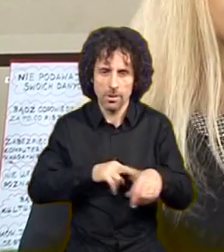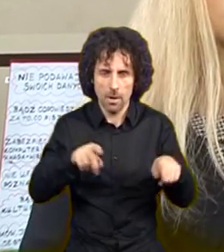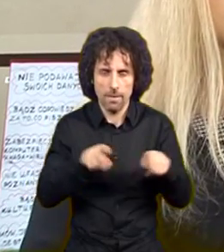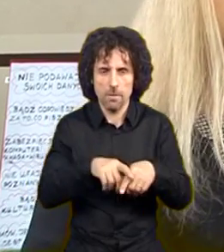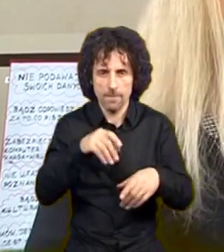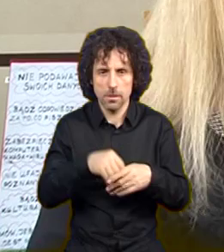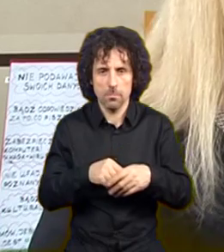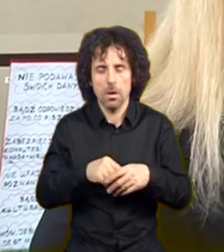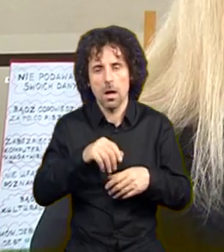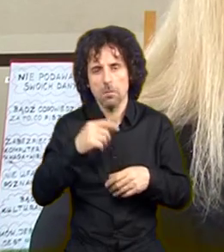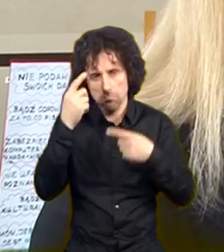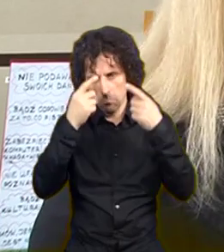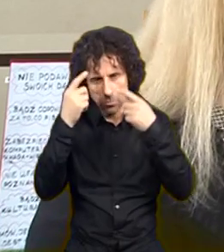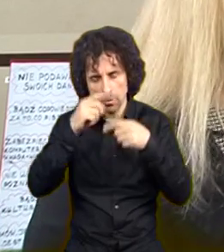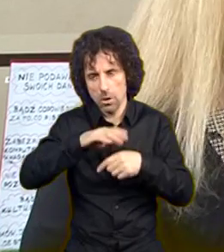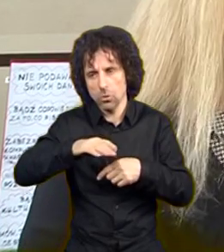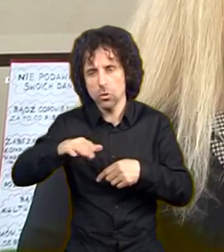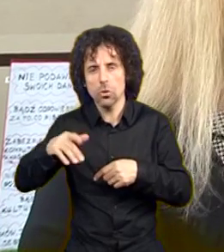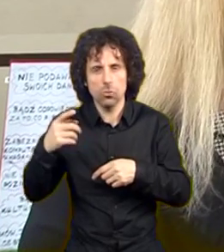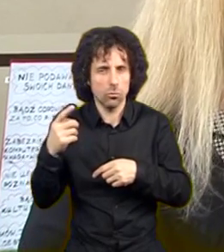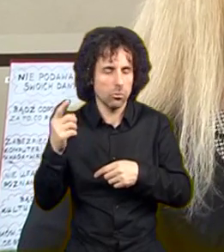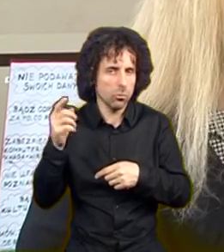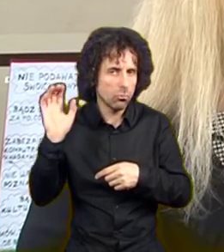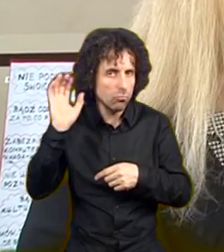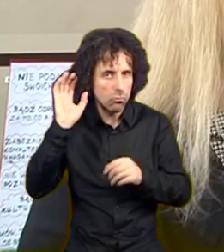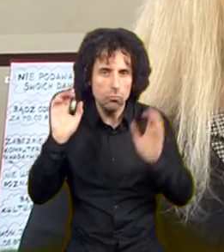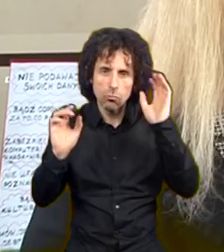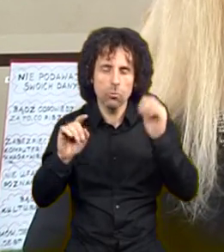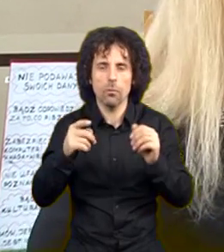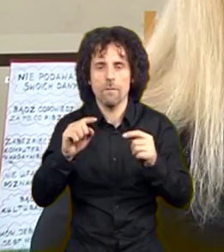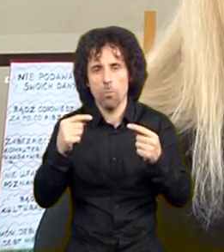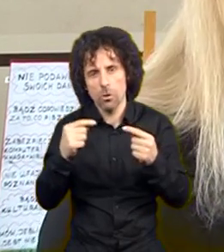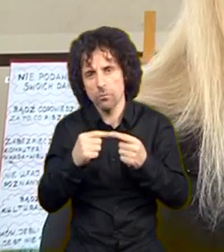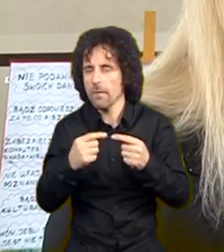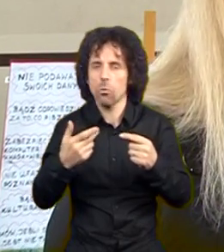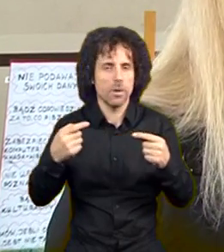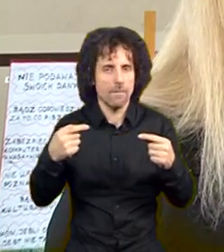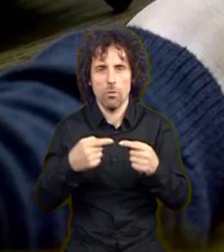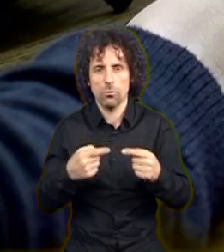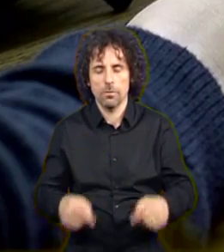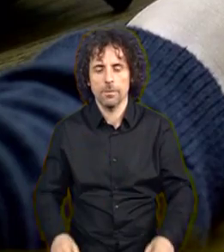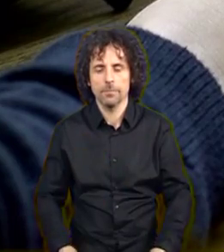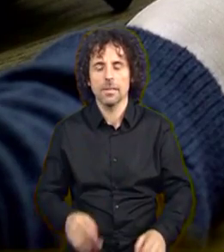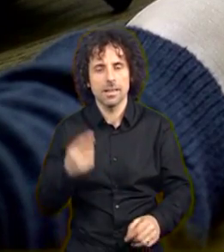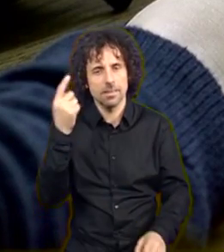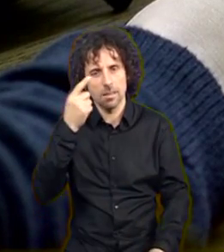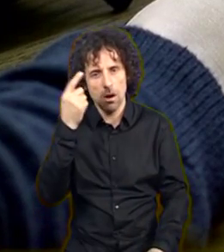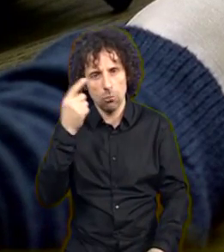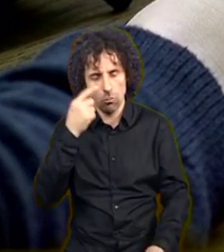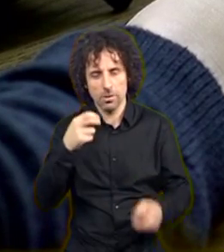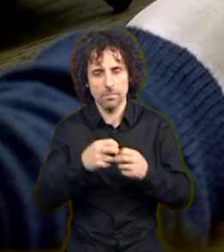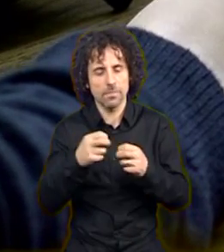również policję i myślę, że dzieci z ich ust również usłyszą o tym, co jest właściwe, a co nie. Bo zagrożeń